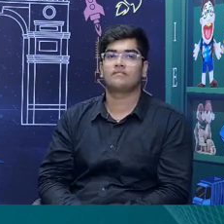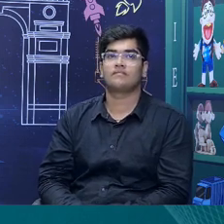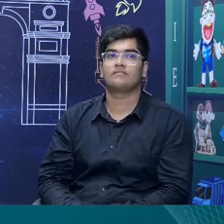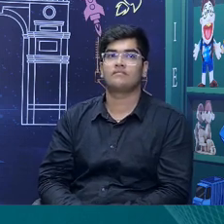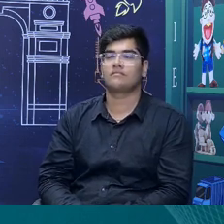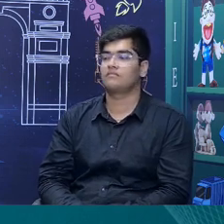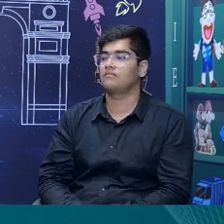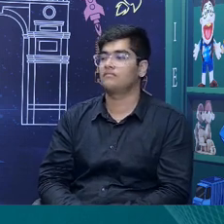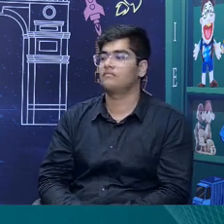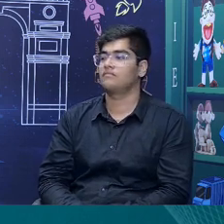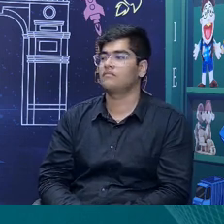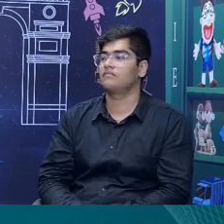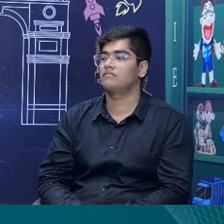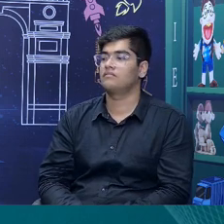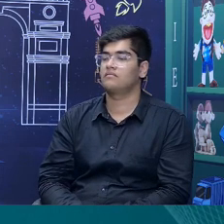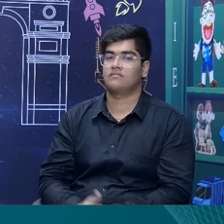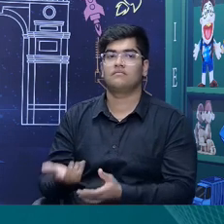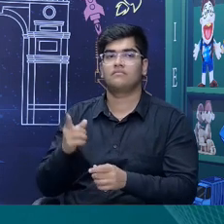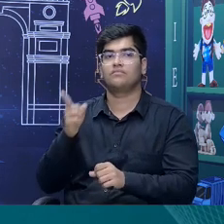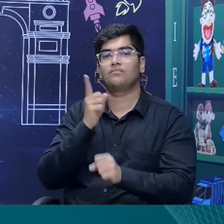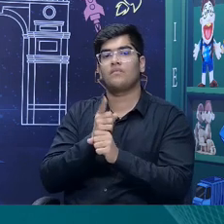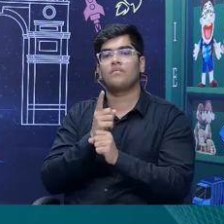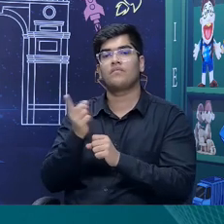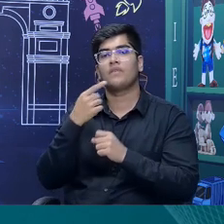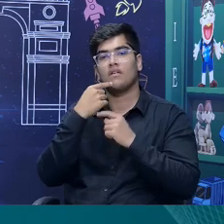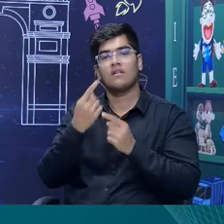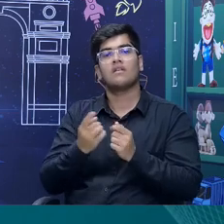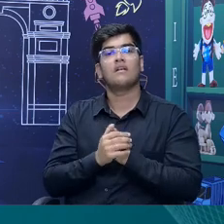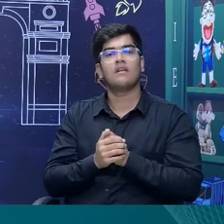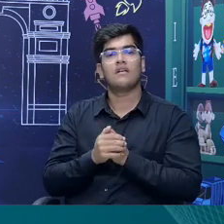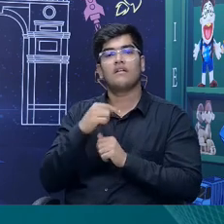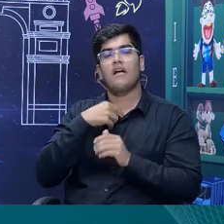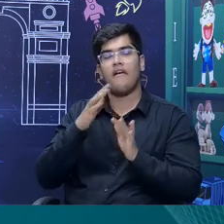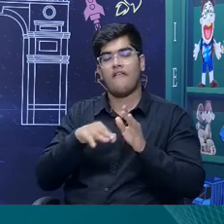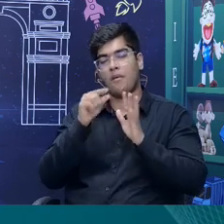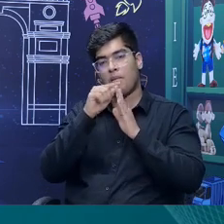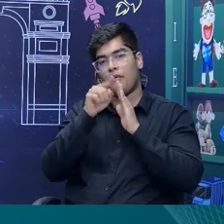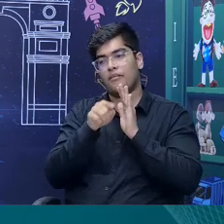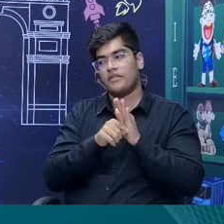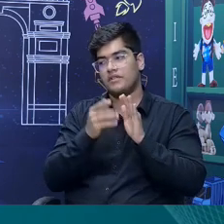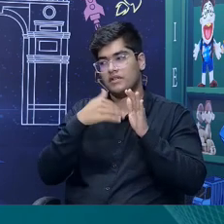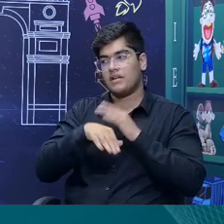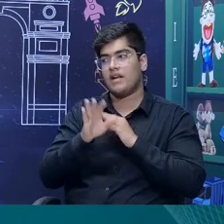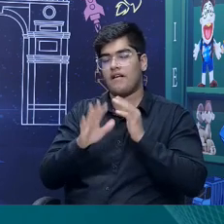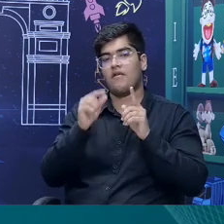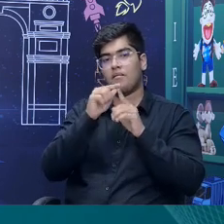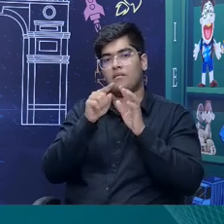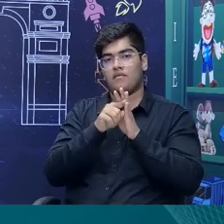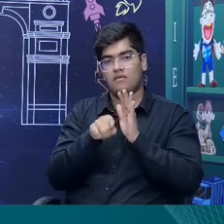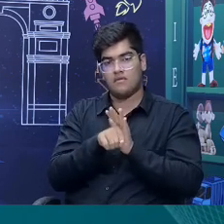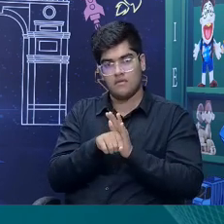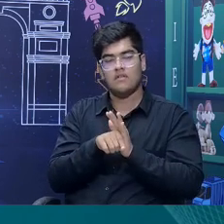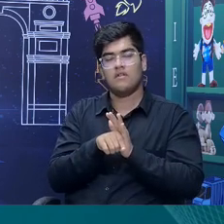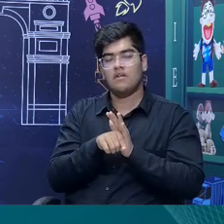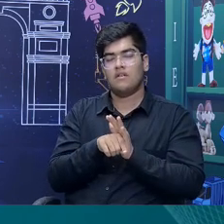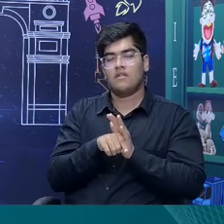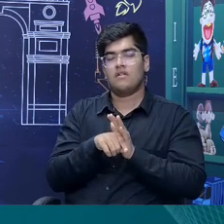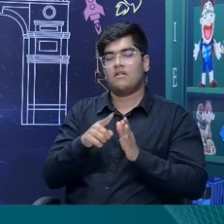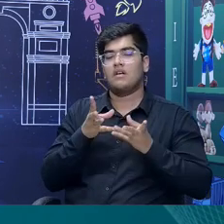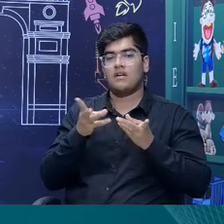तुम यह तो जैसे आपने बताया की हमारे पास एक पापुलेशन पॉलिसी है और 1952 में ही हमारे पास है पापुलेशन